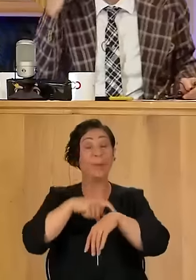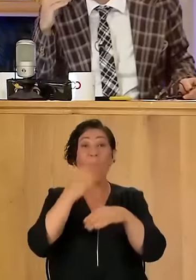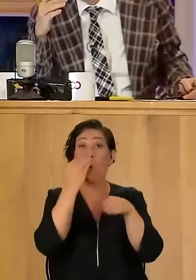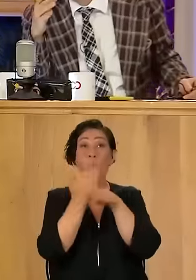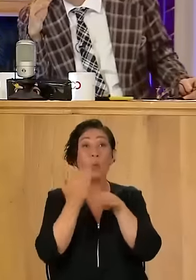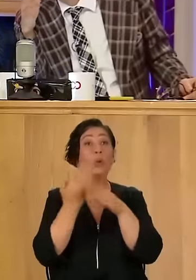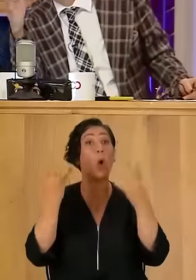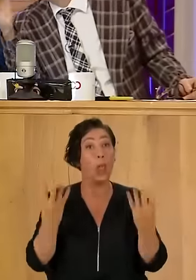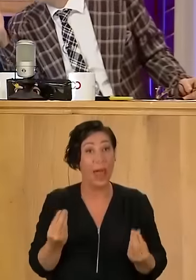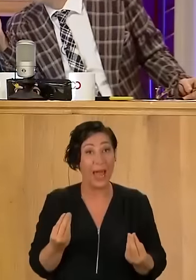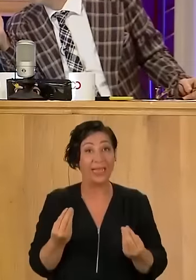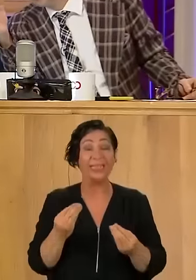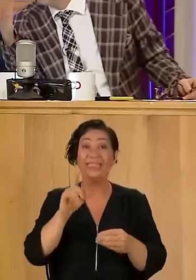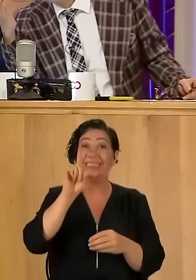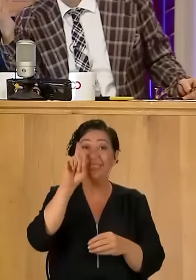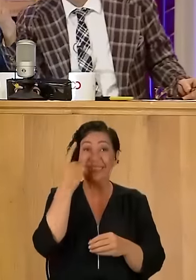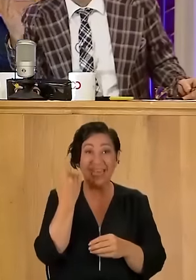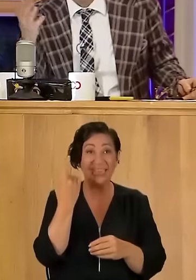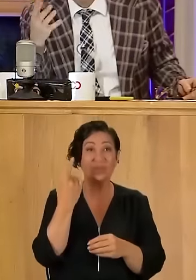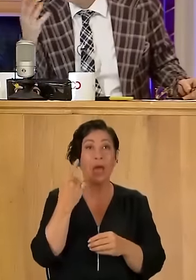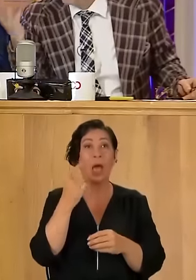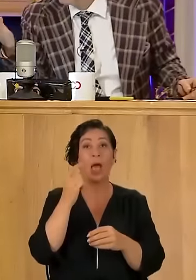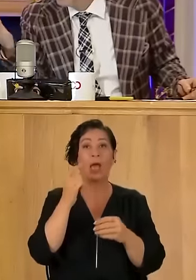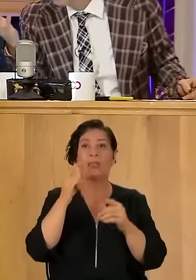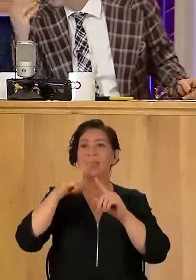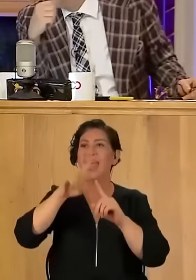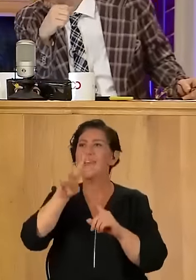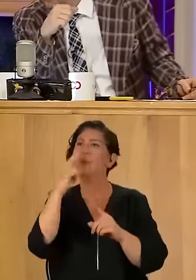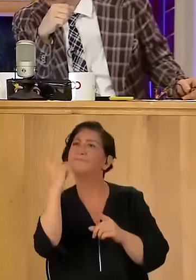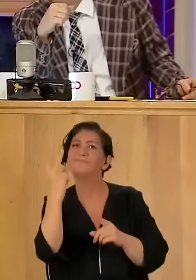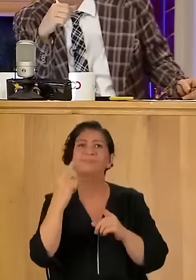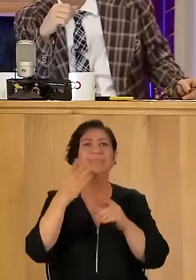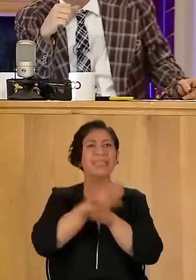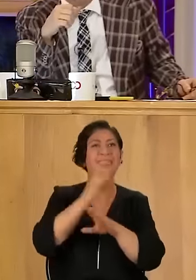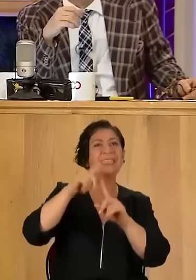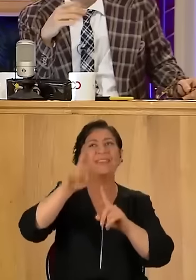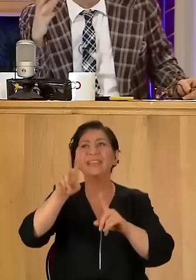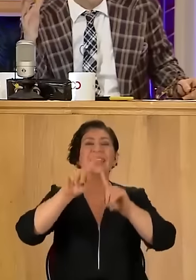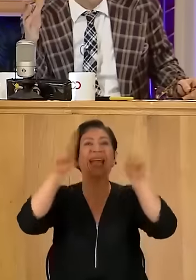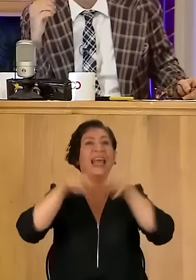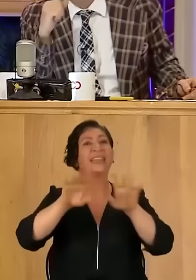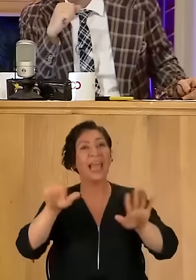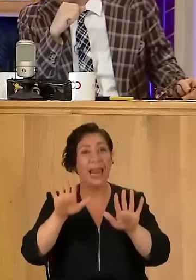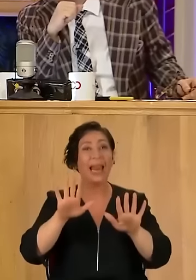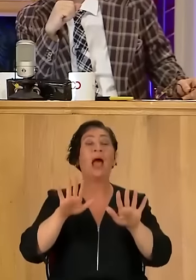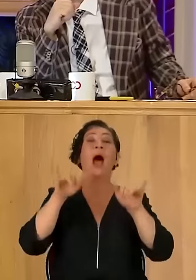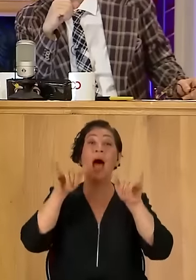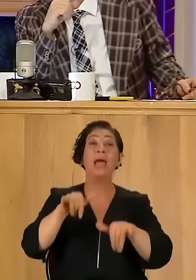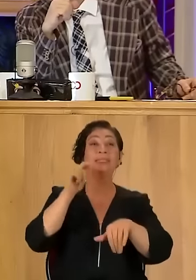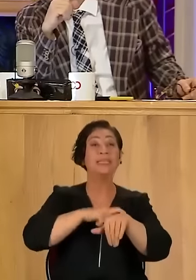uygun olarak sadece konvansiyonel televizyonlarda, ekranlarda olanları değil, aynı